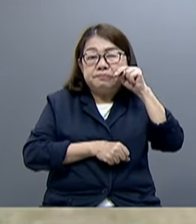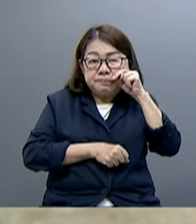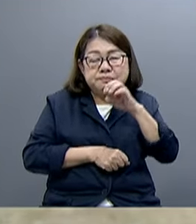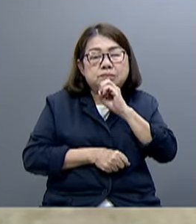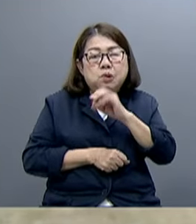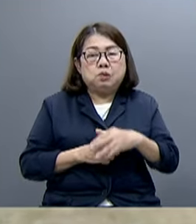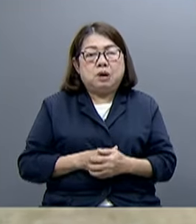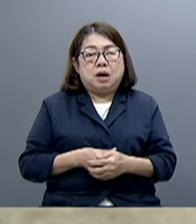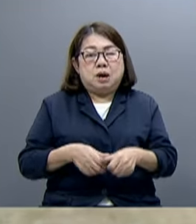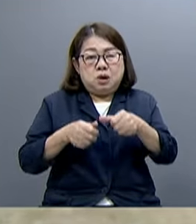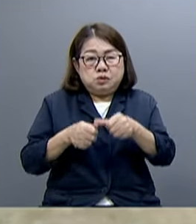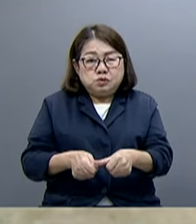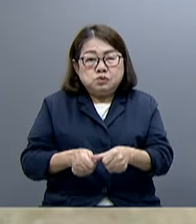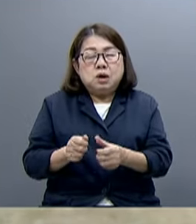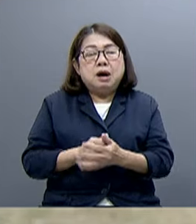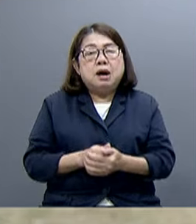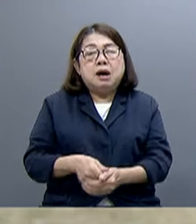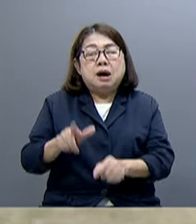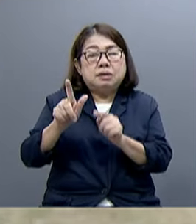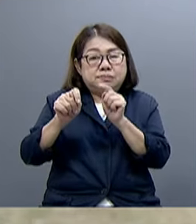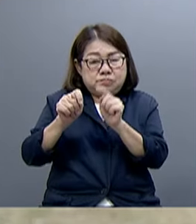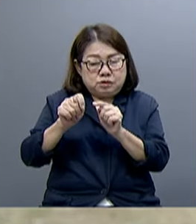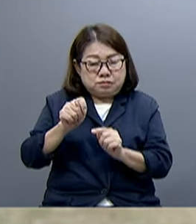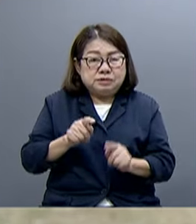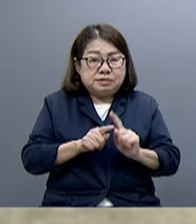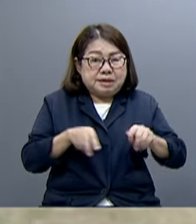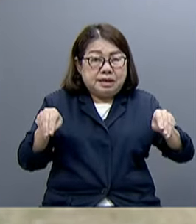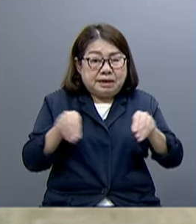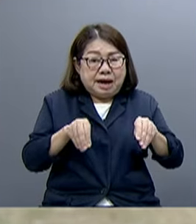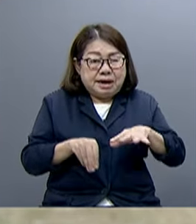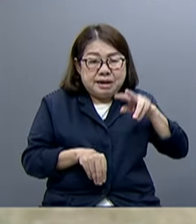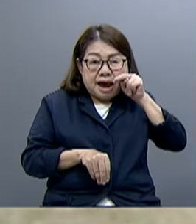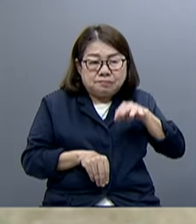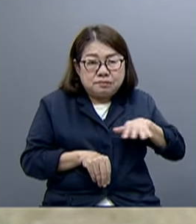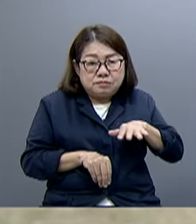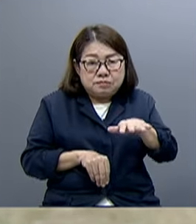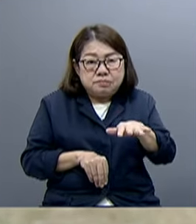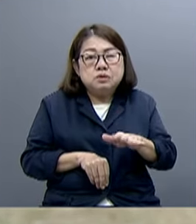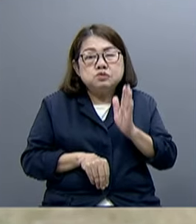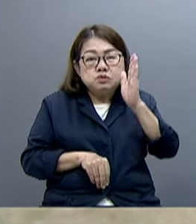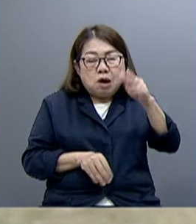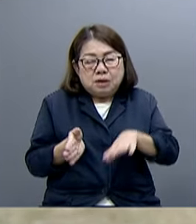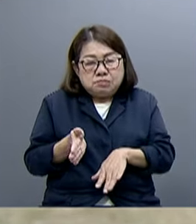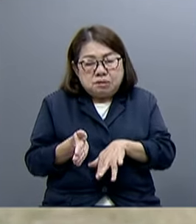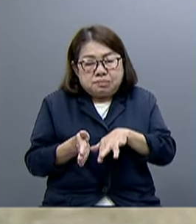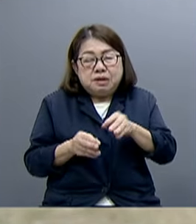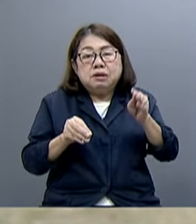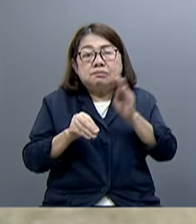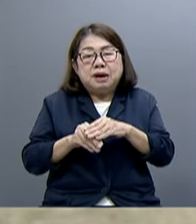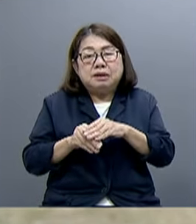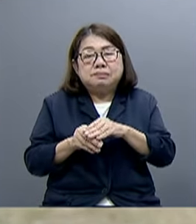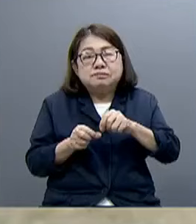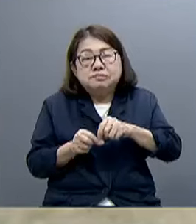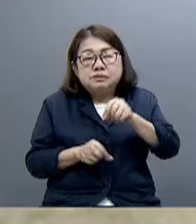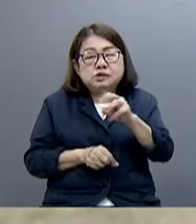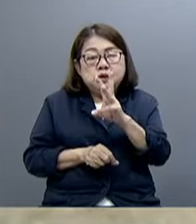คะพื้นที่อื่นๆในชุมชนที่อยู่ริมแม่น้ำน้อยค่ะอาจจะมีปริมาณน้ำเพิ่มขึ้นอีก 60-80